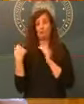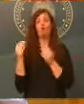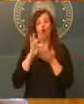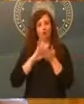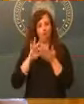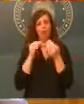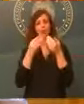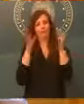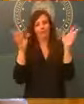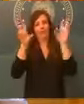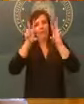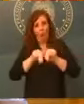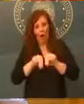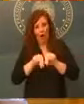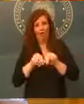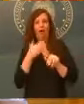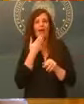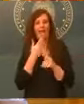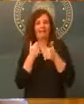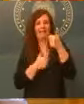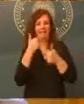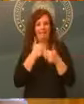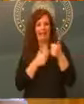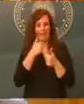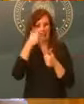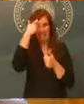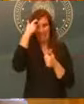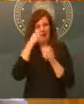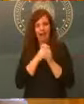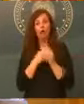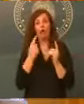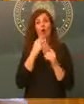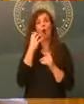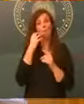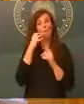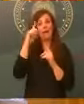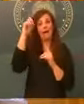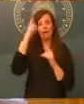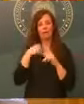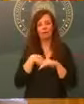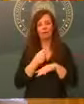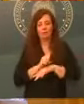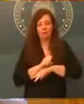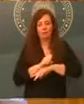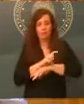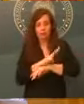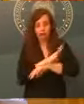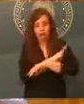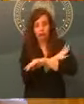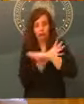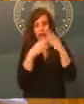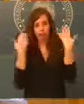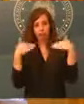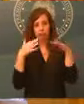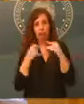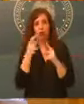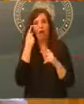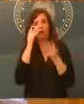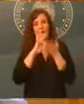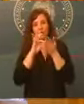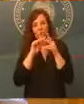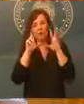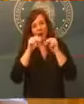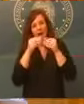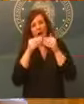Stato. Io sono stata a Bergamo, credetemi, è stata un'emozione enorme rivedere le scuole aperte e rivedere le scuole aperte